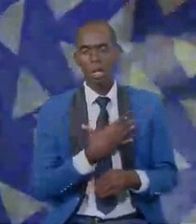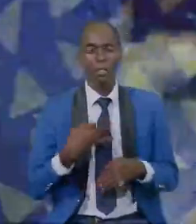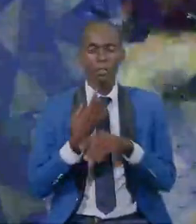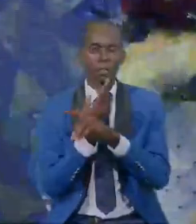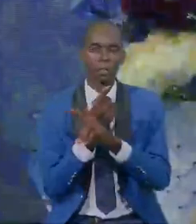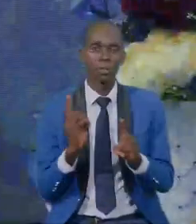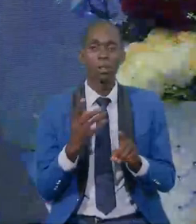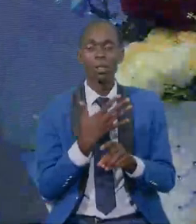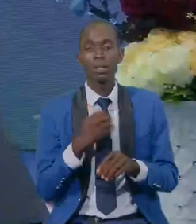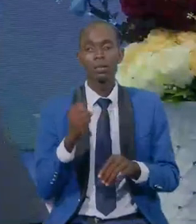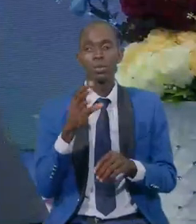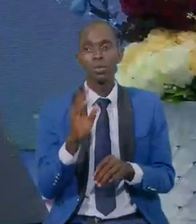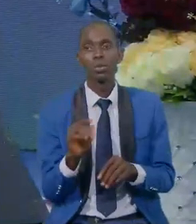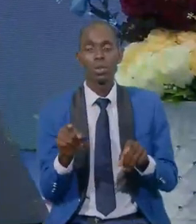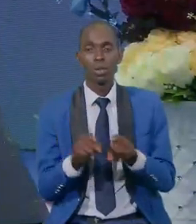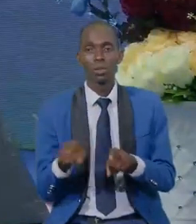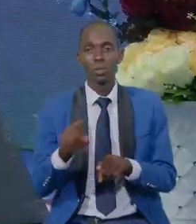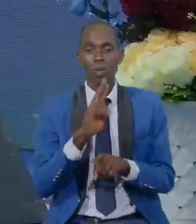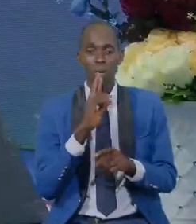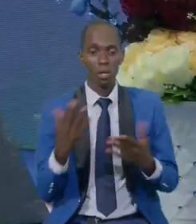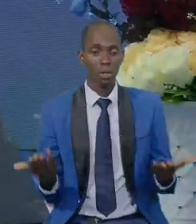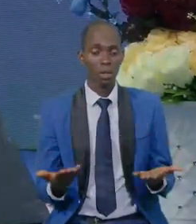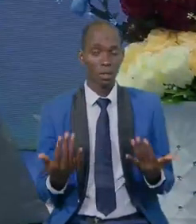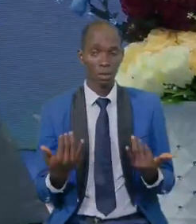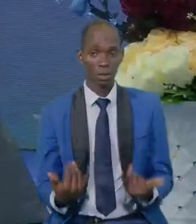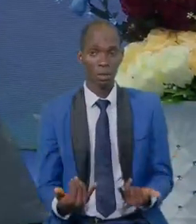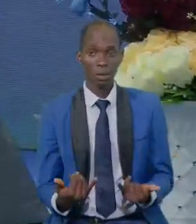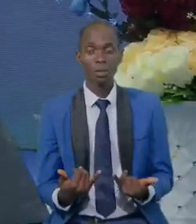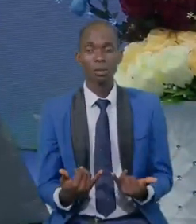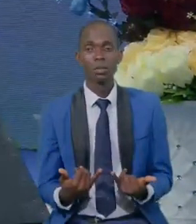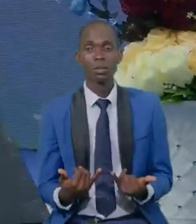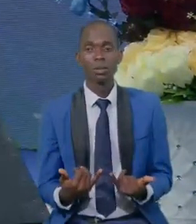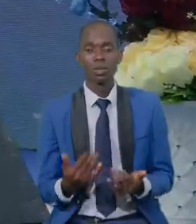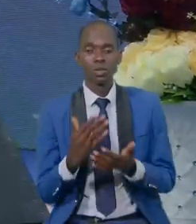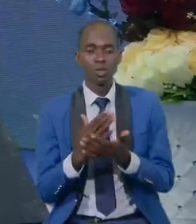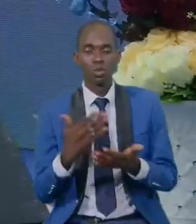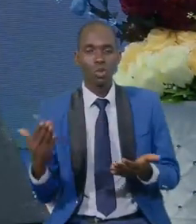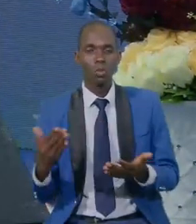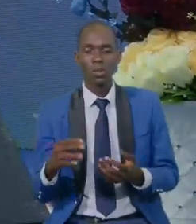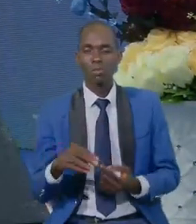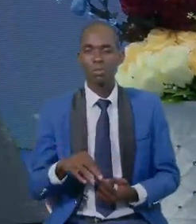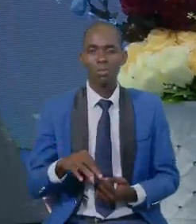guérison et la délivrance. Donc, comme vous êtes là ce soir,